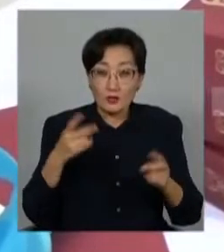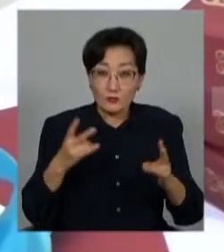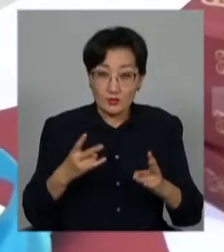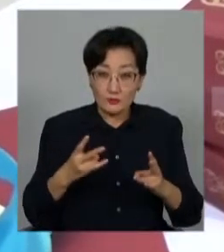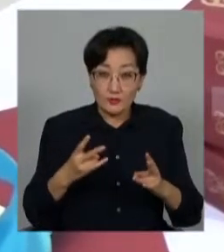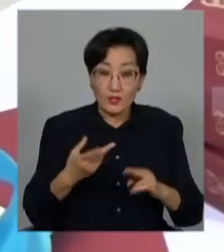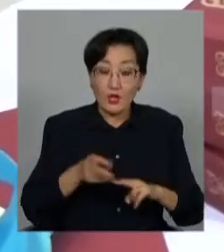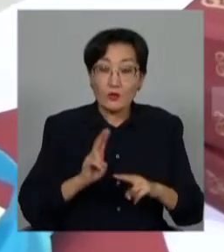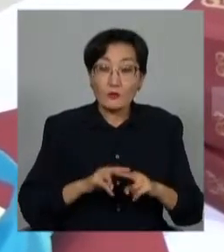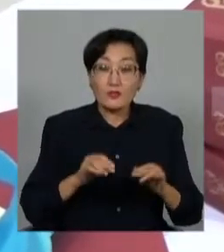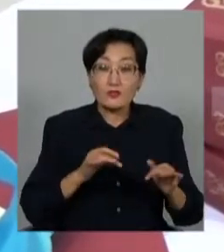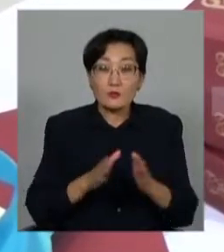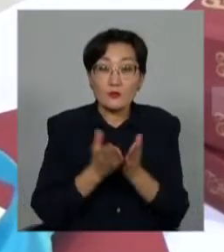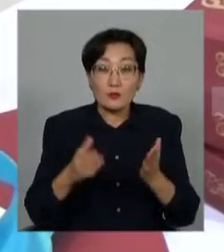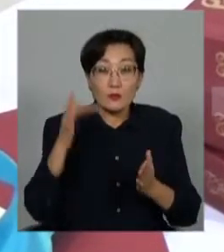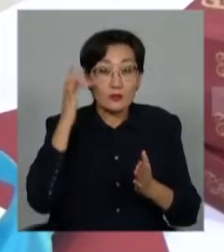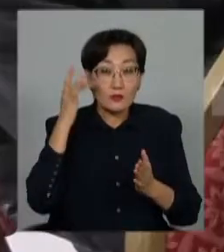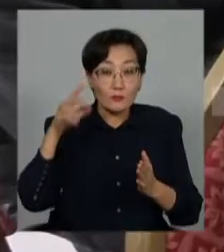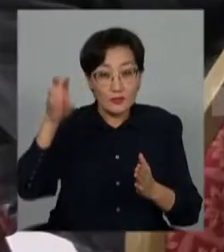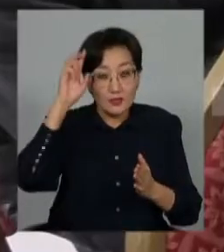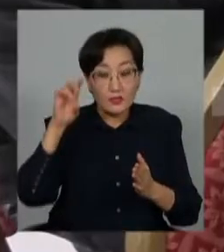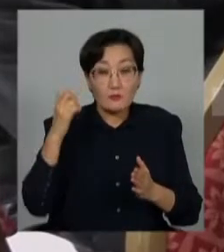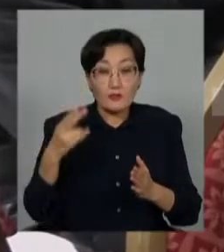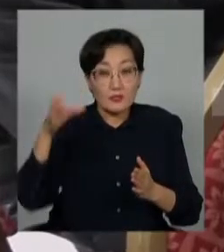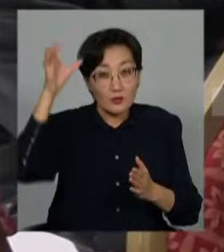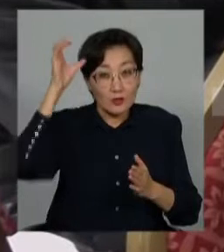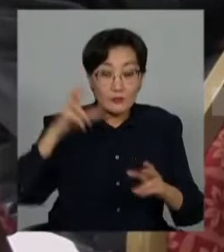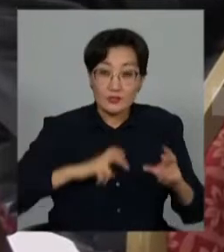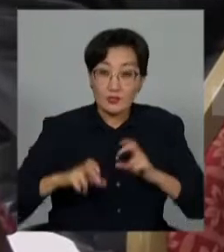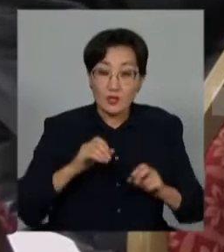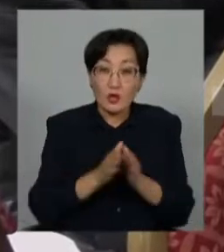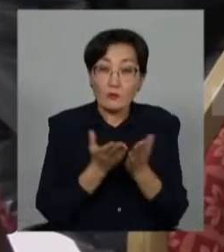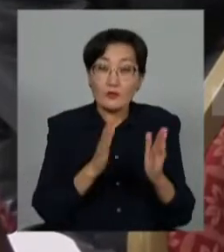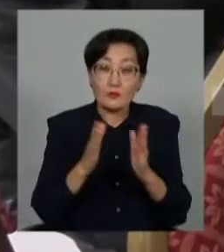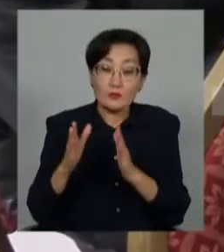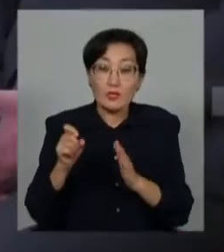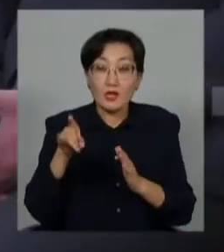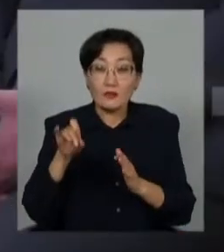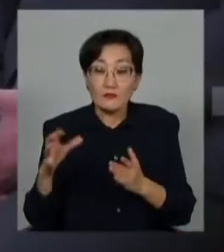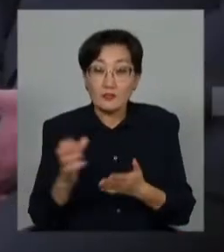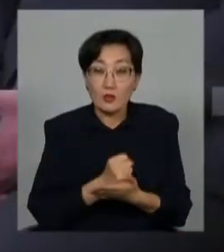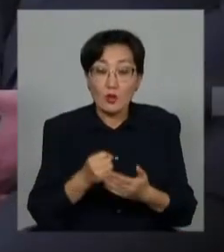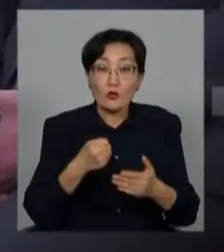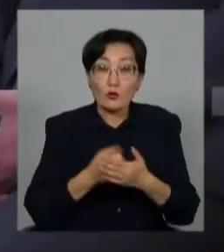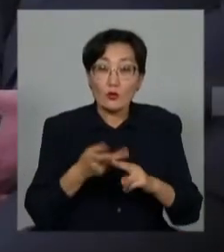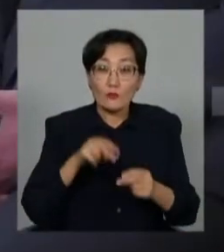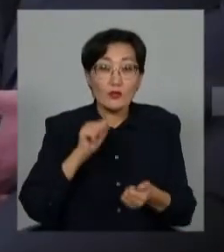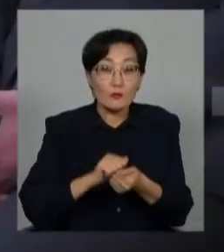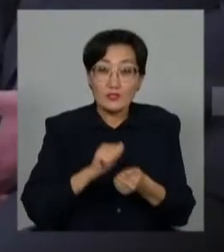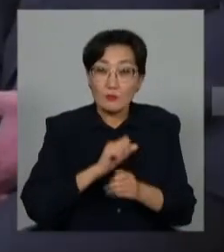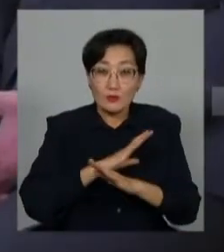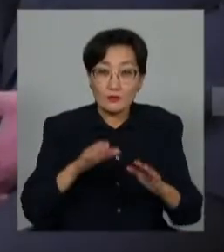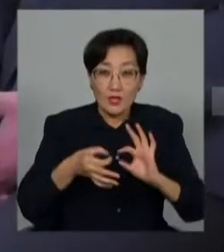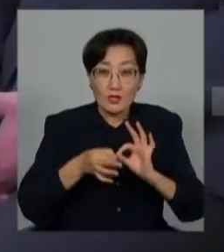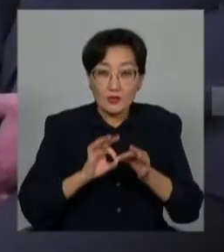жөн. Аталған жинаққа Қырғыз ел ұлттық ғылыми академиясы мен кітапхана архивінен табылған, бұған дейін баспа бетін көрмеген